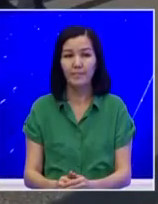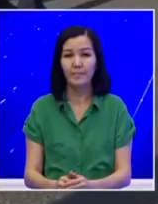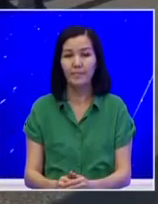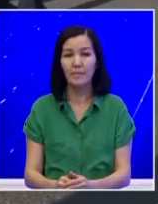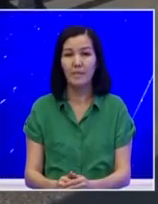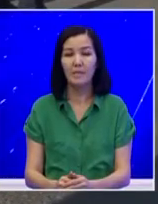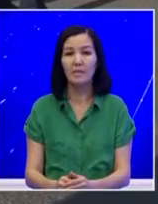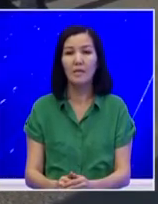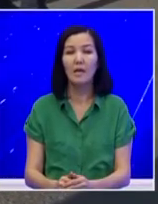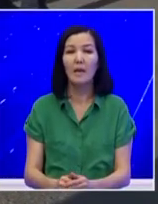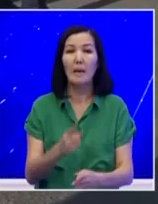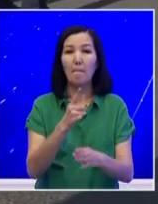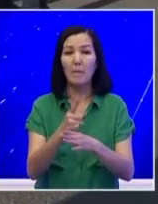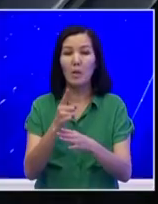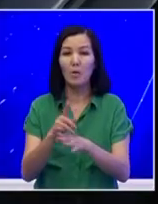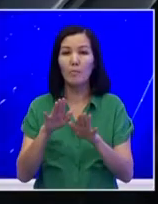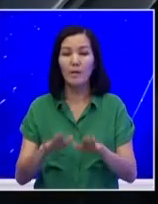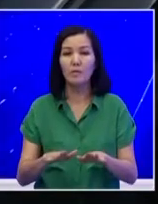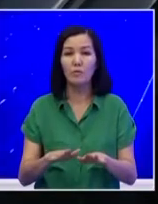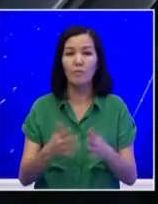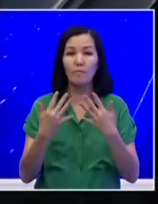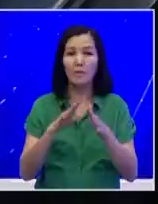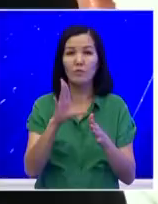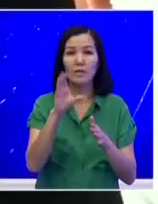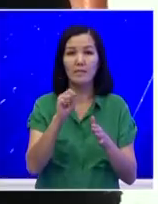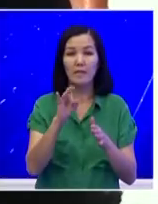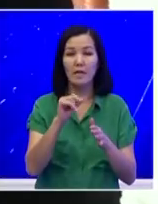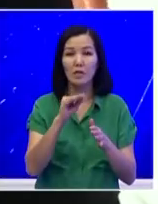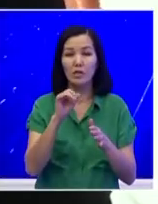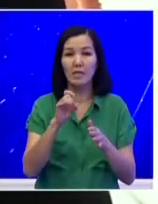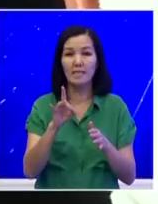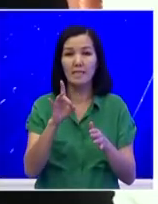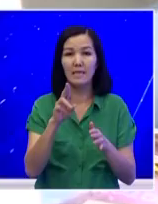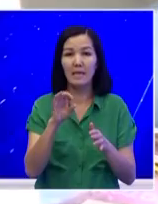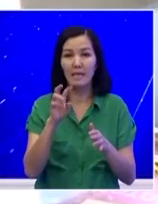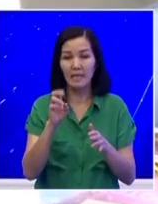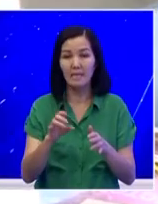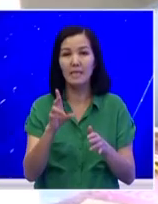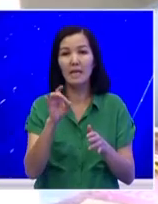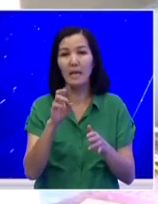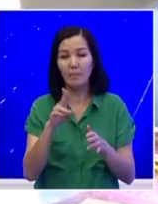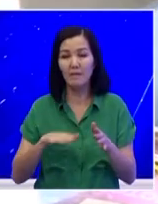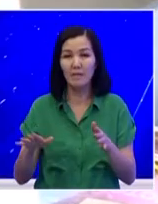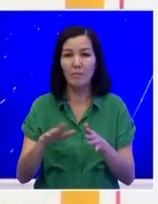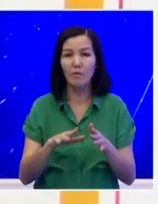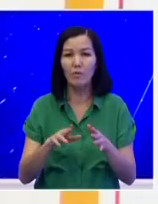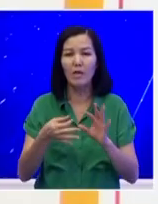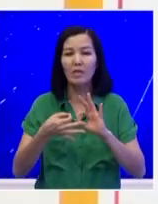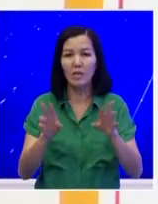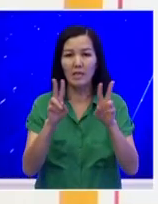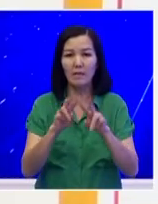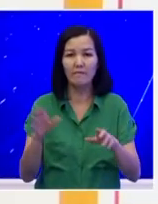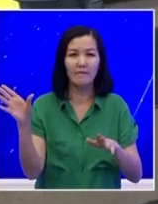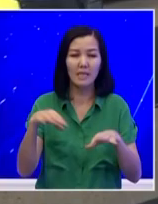Один из блокпостов расположился в поселке Саржас на границе Кигенского и Раймбекского районов. Ежедневно здесь проходят тщательную проверку